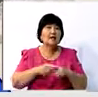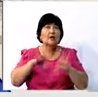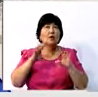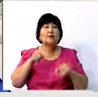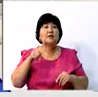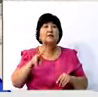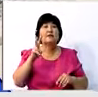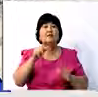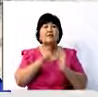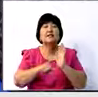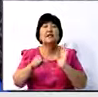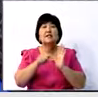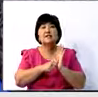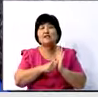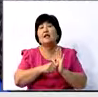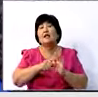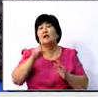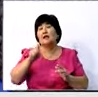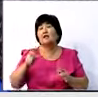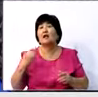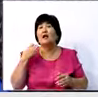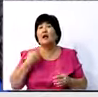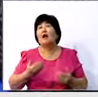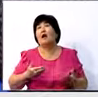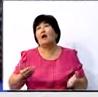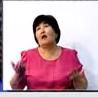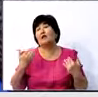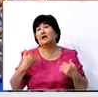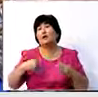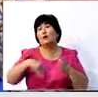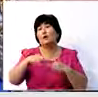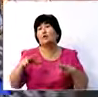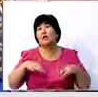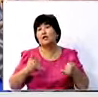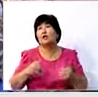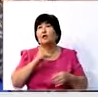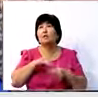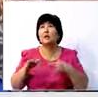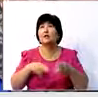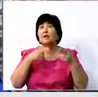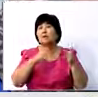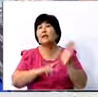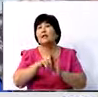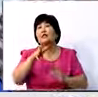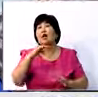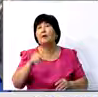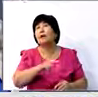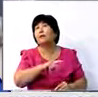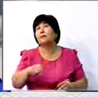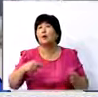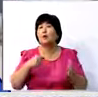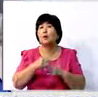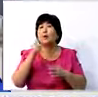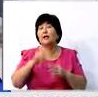образом, 1267 козлардинцев смогут отдохнуть в лучших санаториях страны. Работа по организации этих поездок началась в мае и продлится до